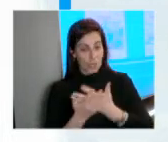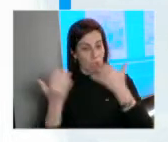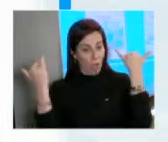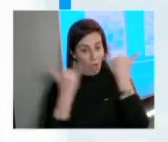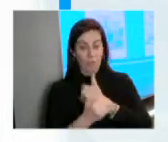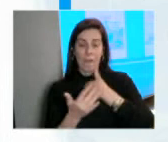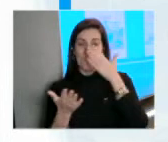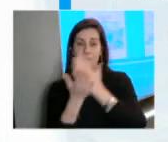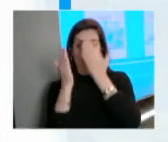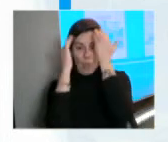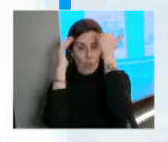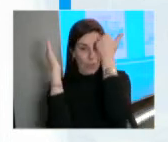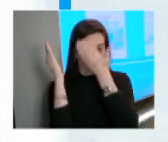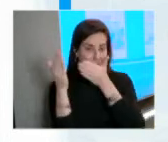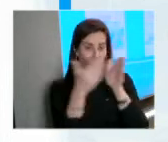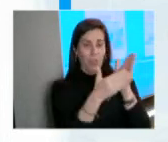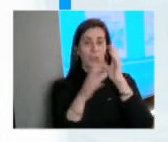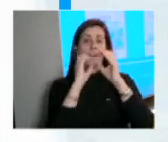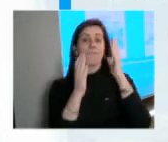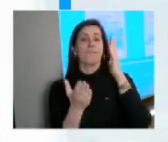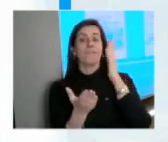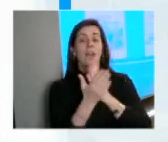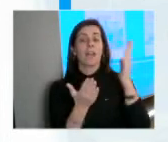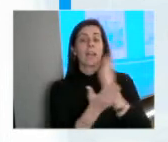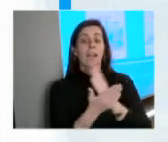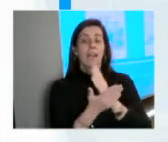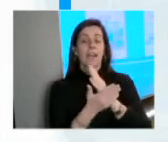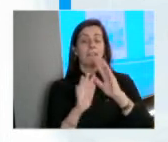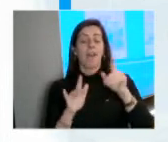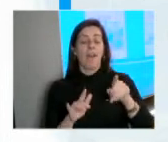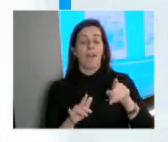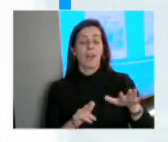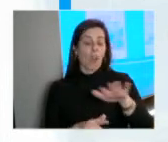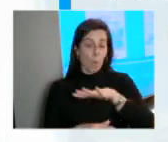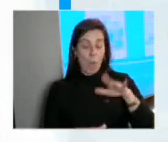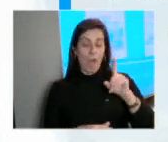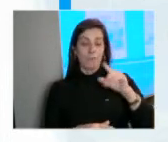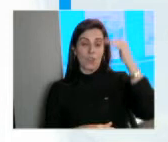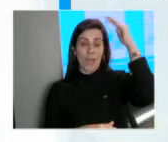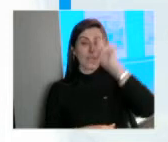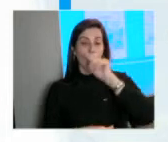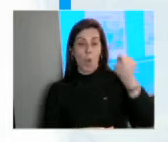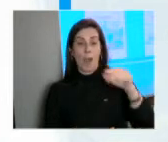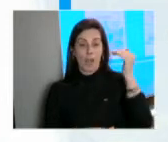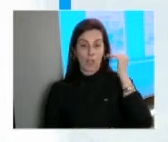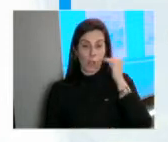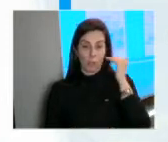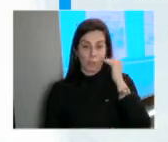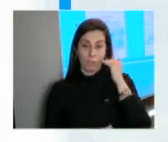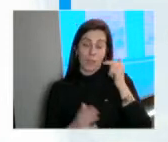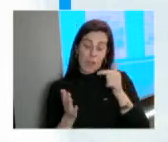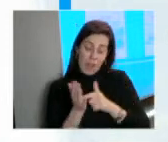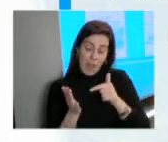מודה שטעיתי והוסחה דעתי בגלל שהתקשורת כבר הכינה את התשתית לסירוב של גנץ